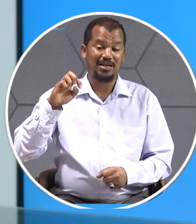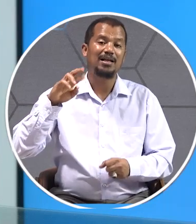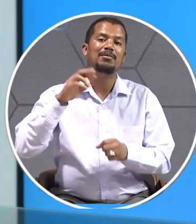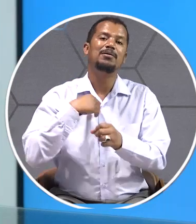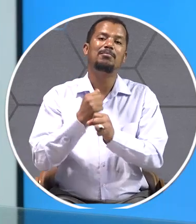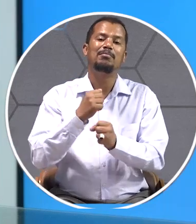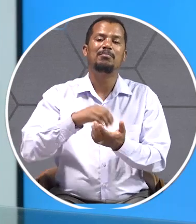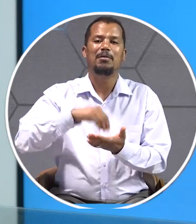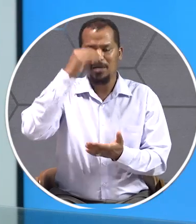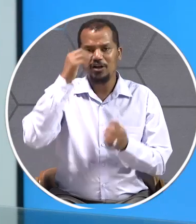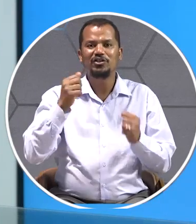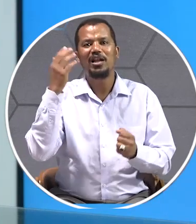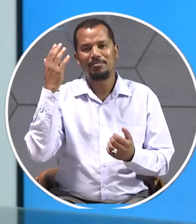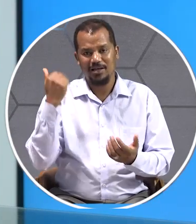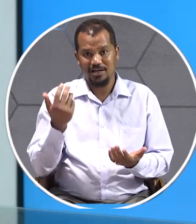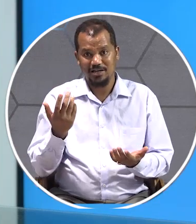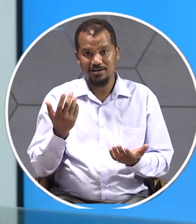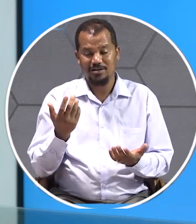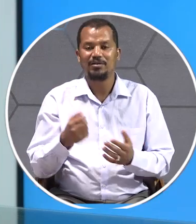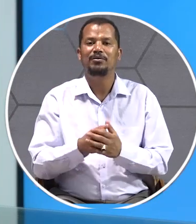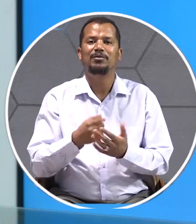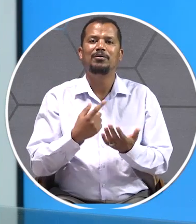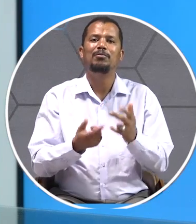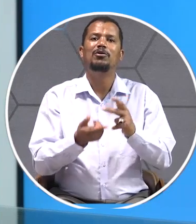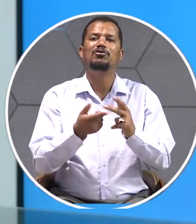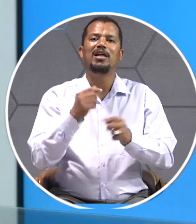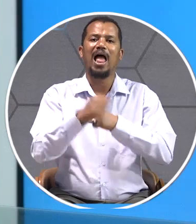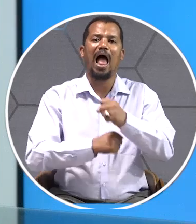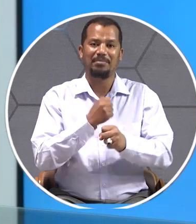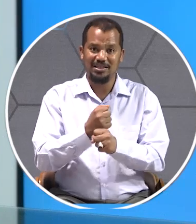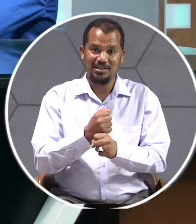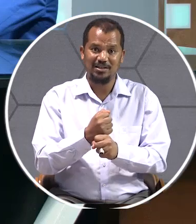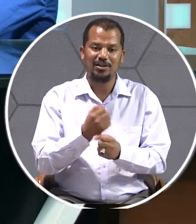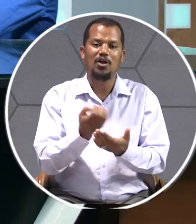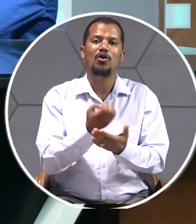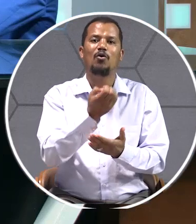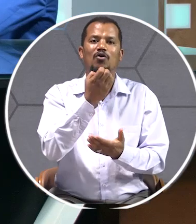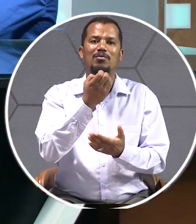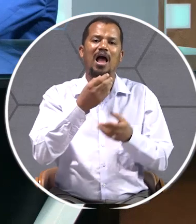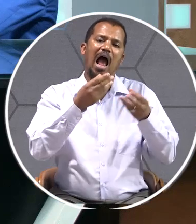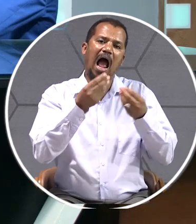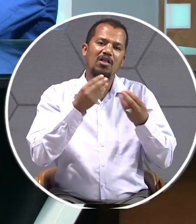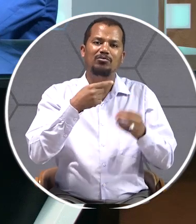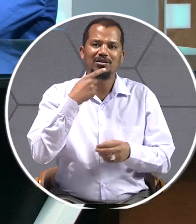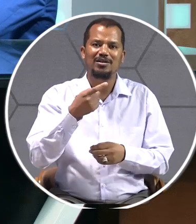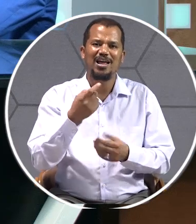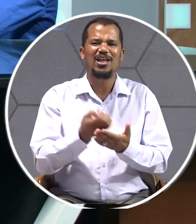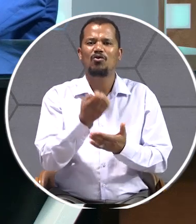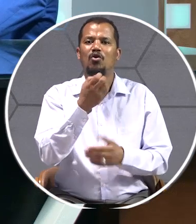ያ አካዳሚክ ስታፍ ስለሆንኩኝ በ3ኛው አመቴ ኢኮኖሚክስ አስተምሩኝ ስለአይ ኢኮኖሚክስ